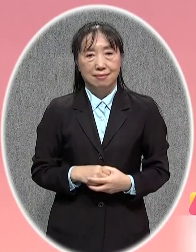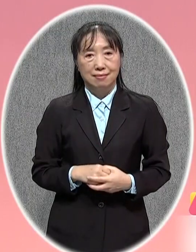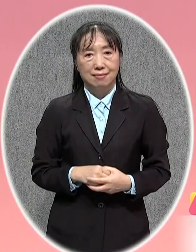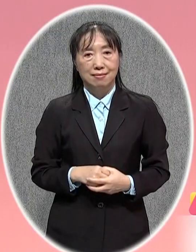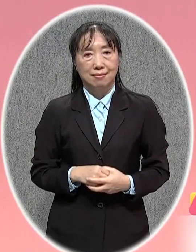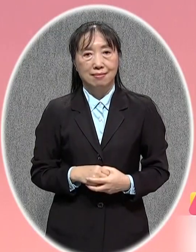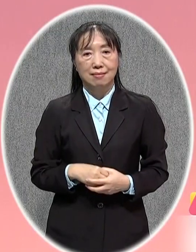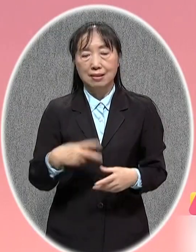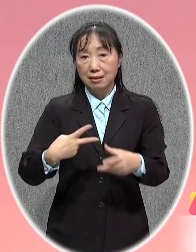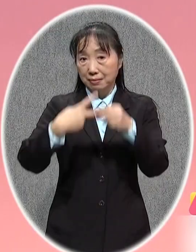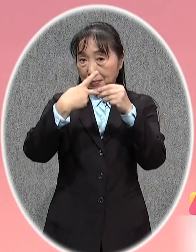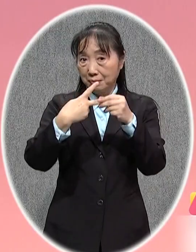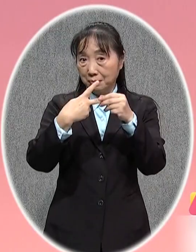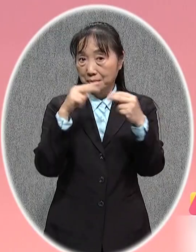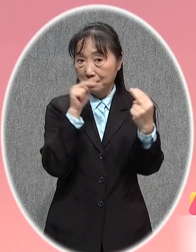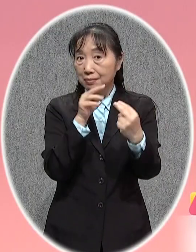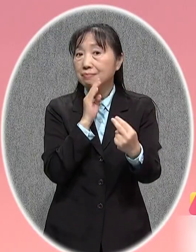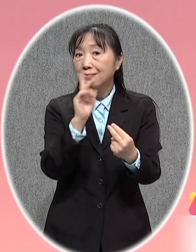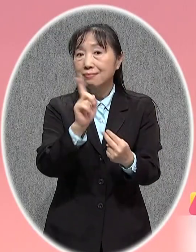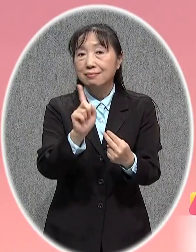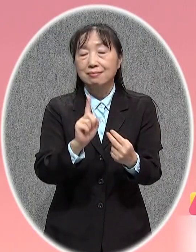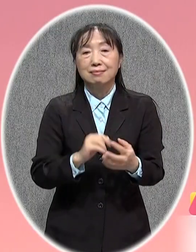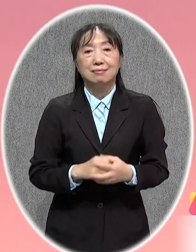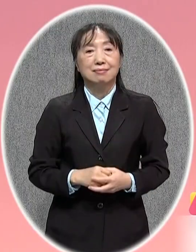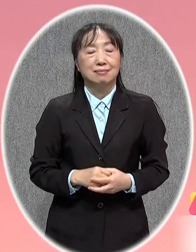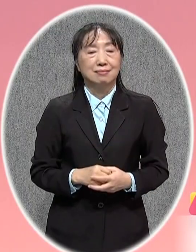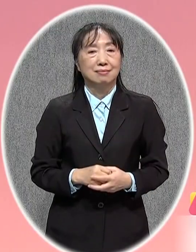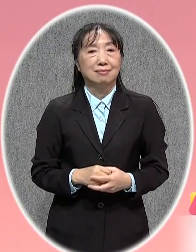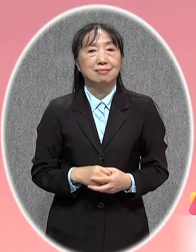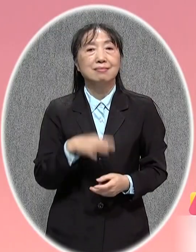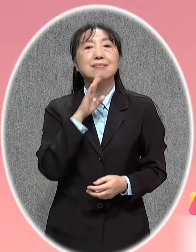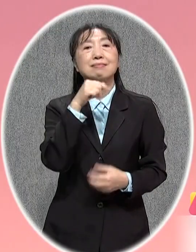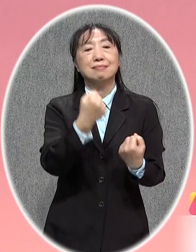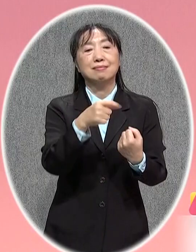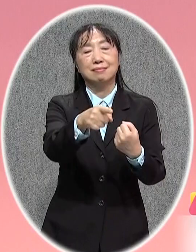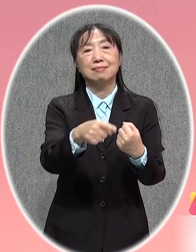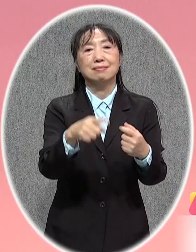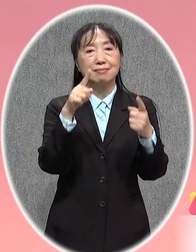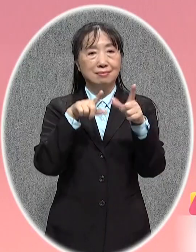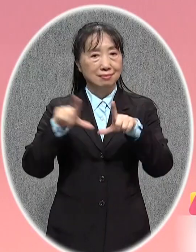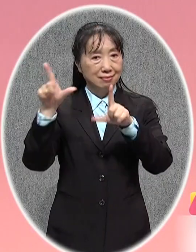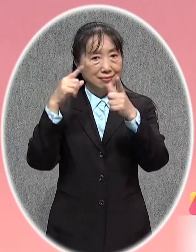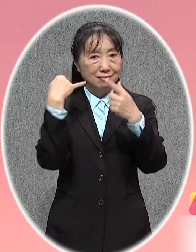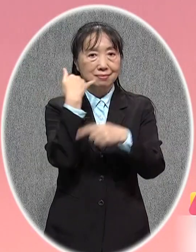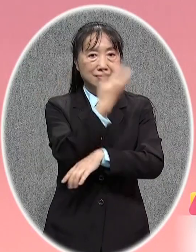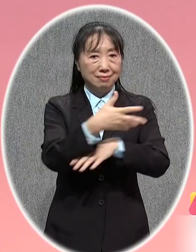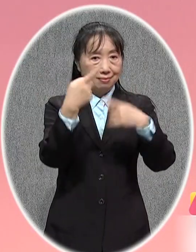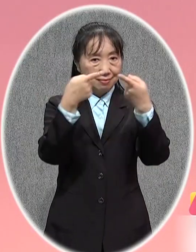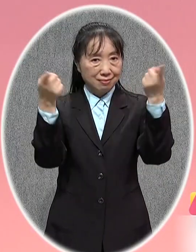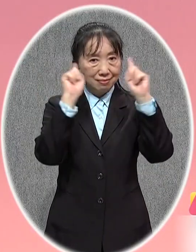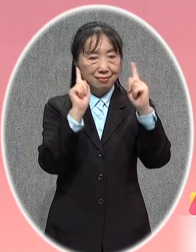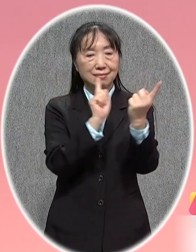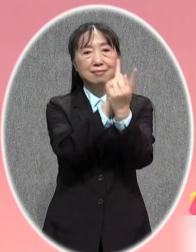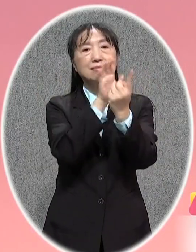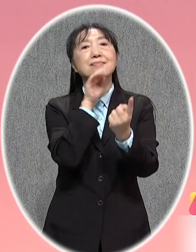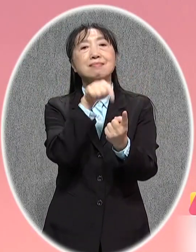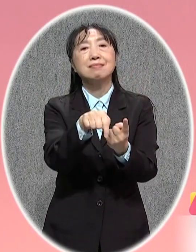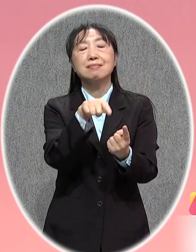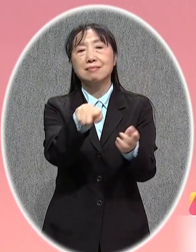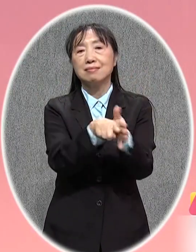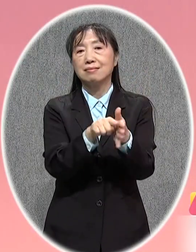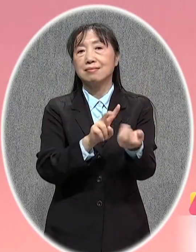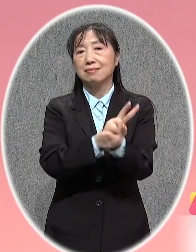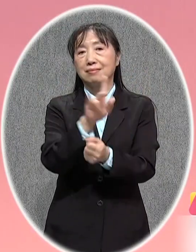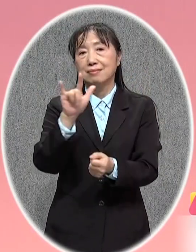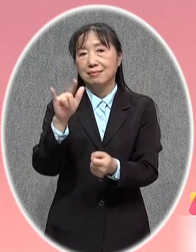那第二次跟林老师碰面其实也就在他的学校东海大学，那时候也是因为林老师非常关